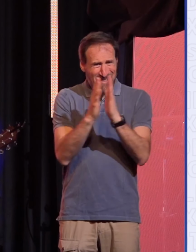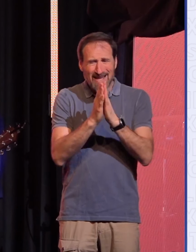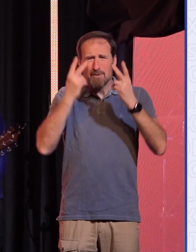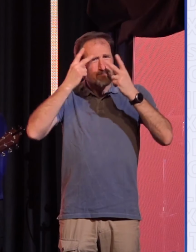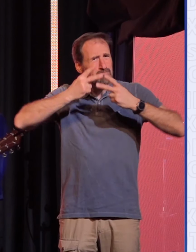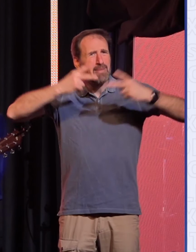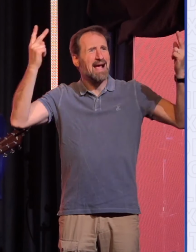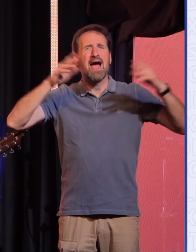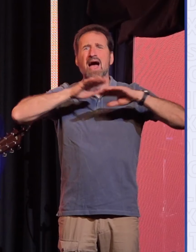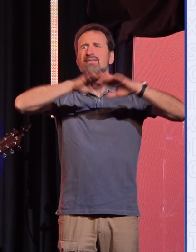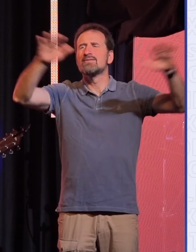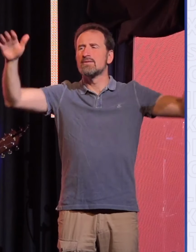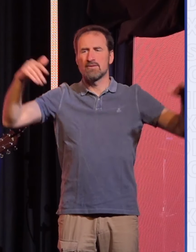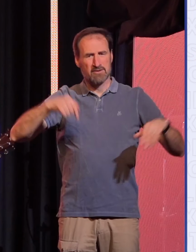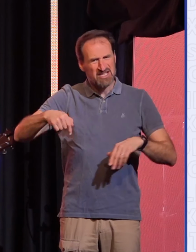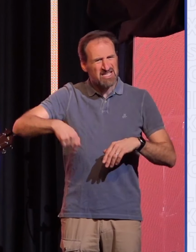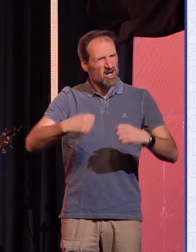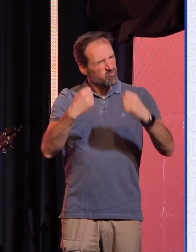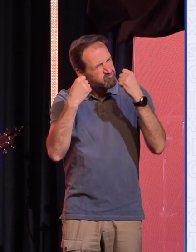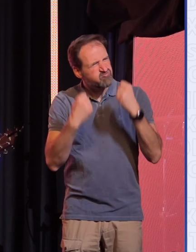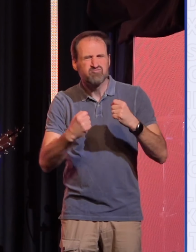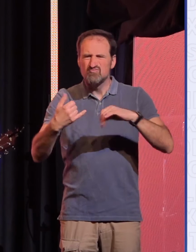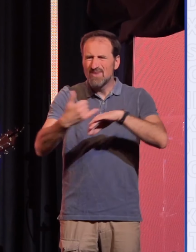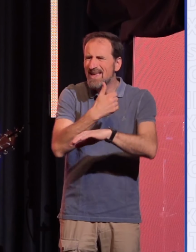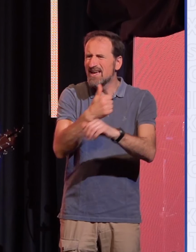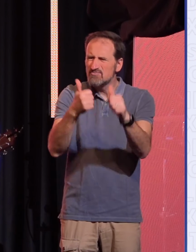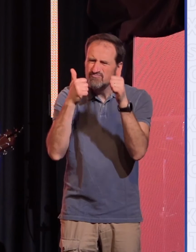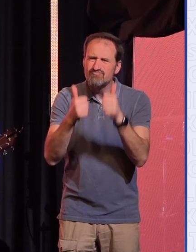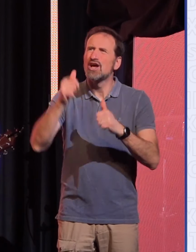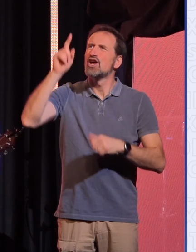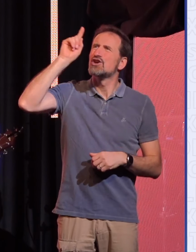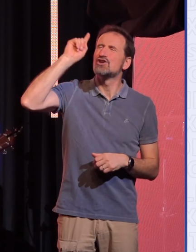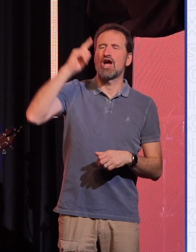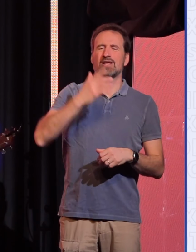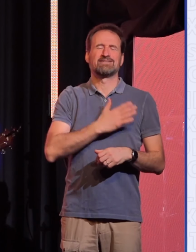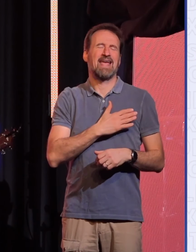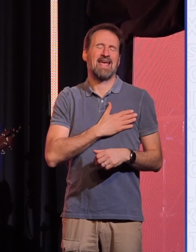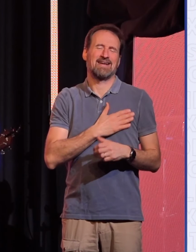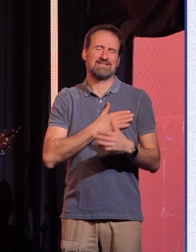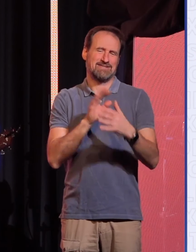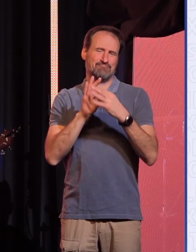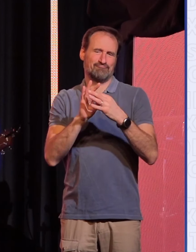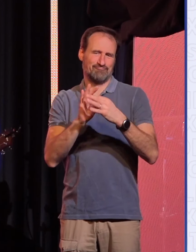Herzen Gottes sind. Lasst uns aufstehen und ich bete noch für uns.